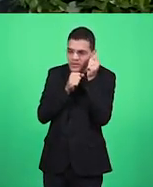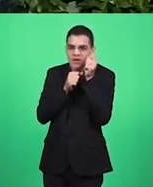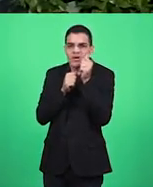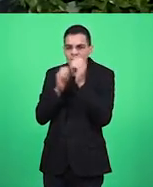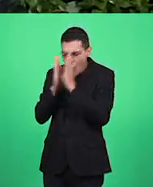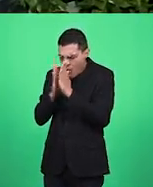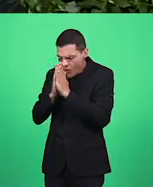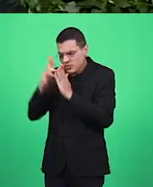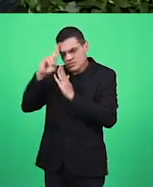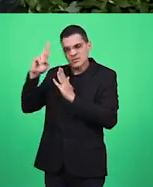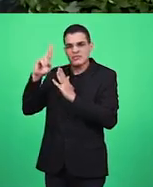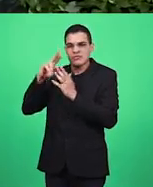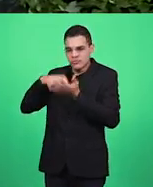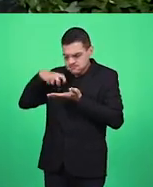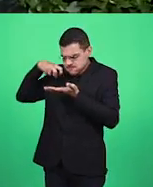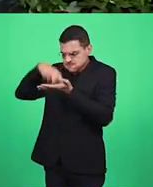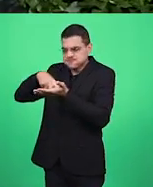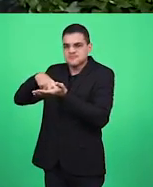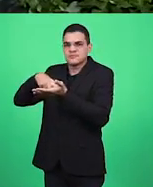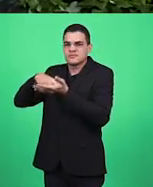ляжешь, сейчас, в любой момент,